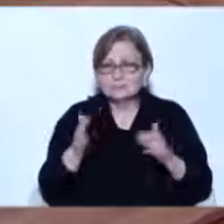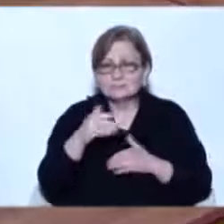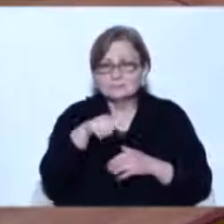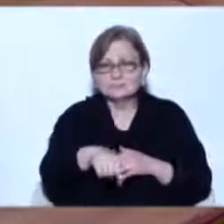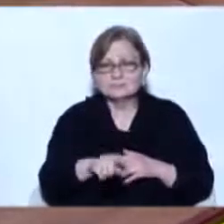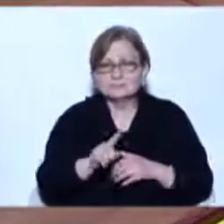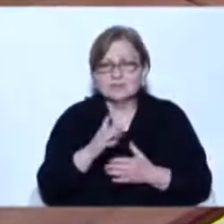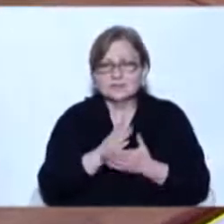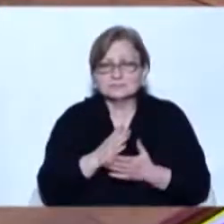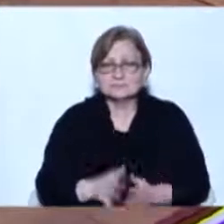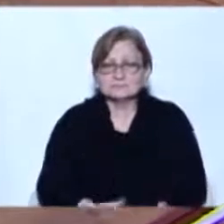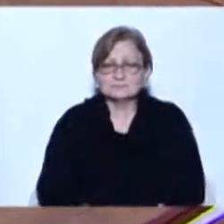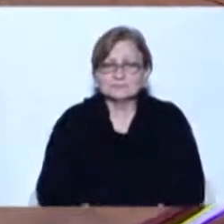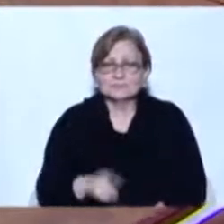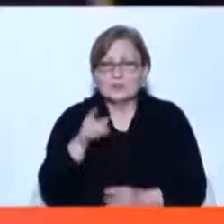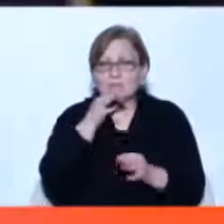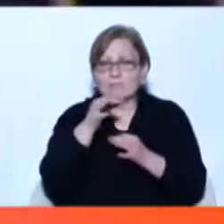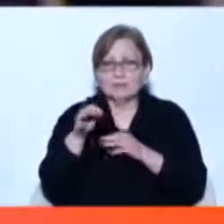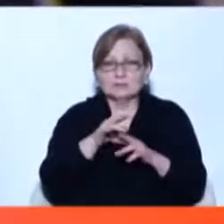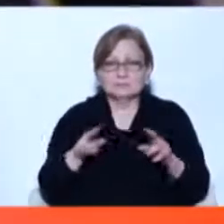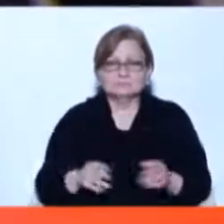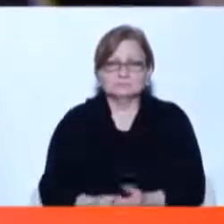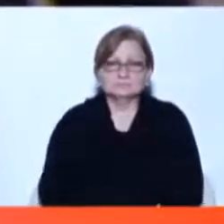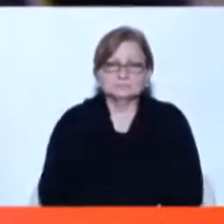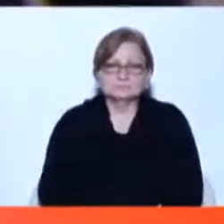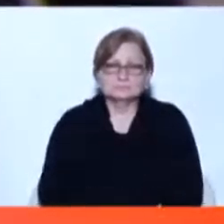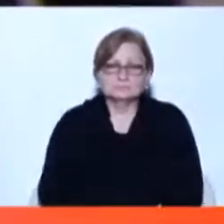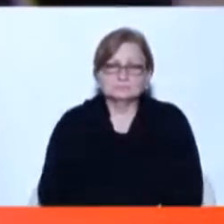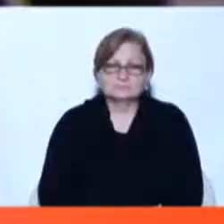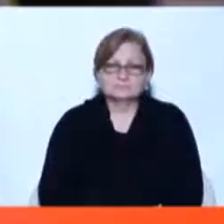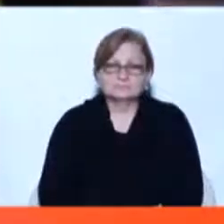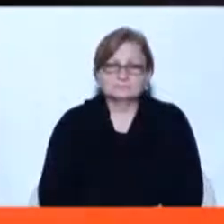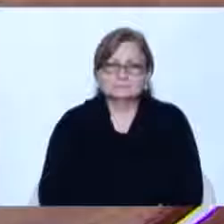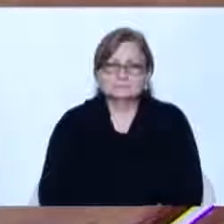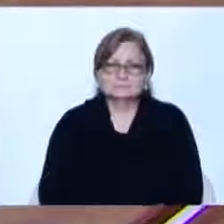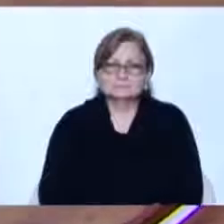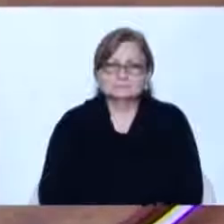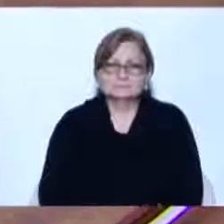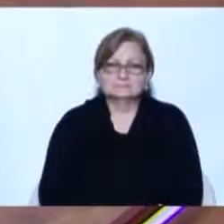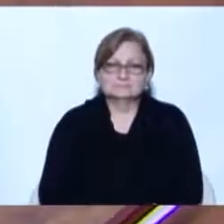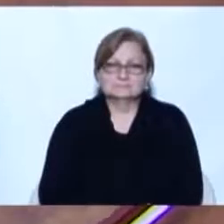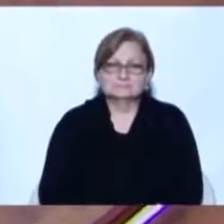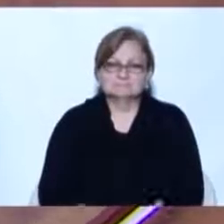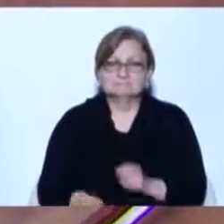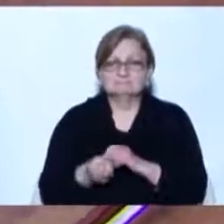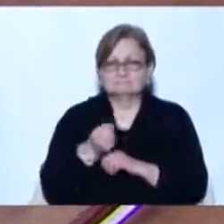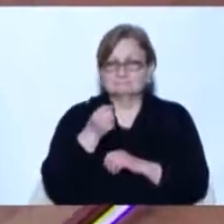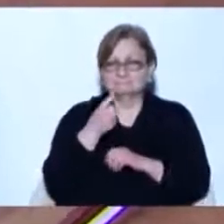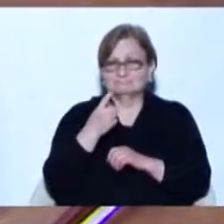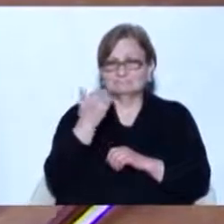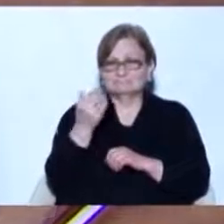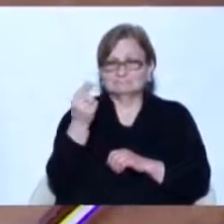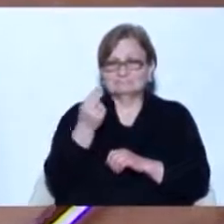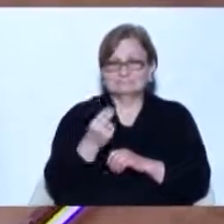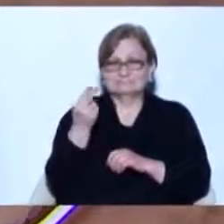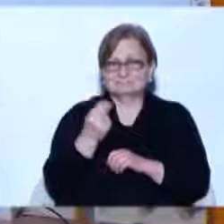შენს პასუხს თუ დაემთხოვა ჩემი სკივრიდან სურათი. აი ნახე, ეს შენთვის დავხატე.